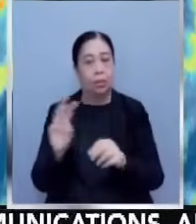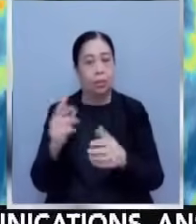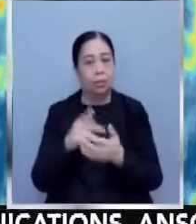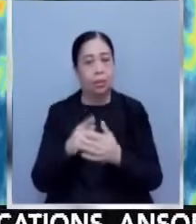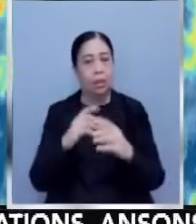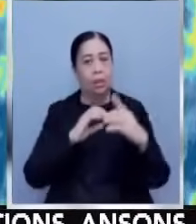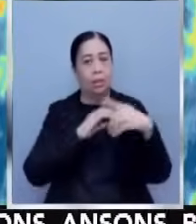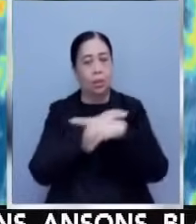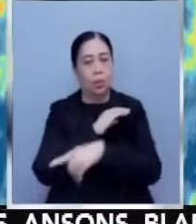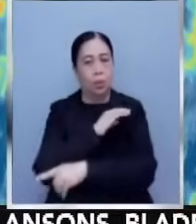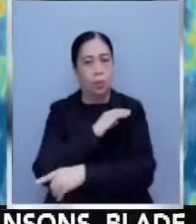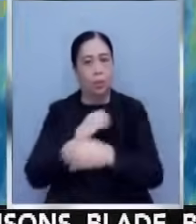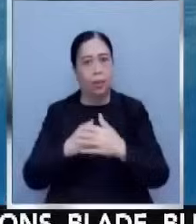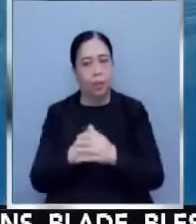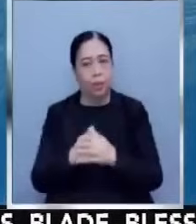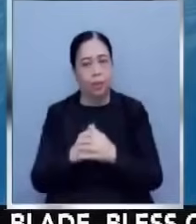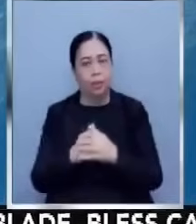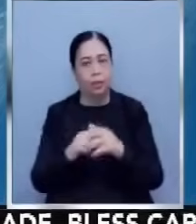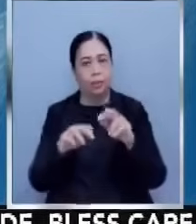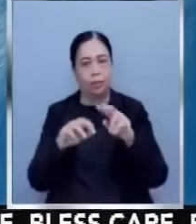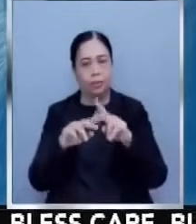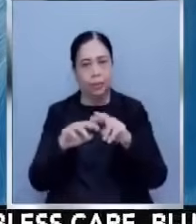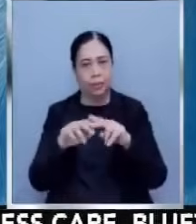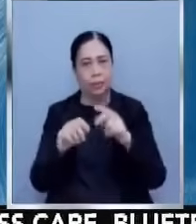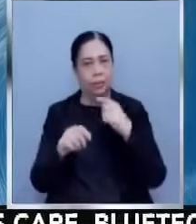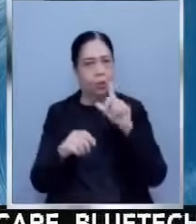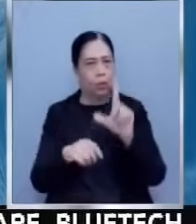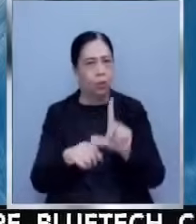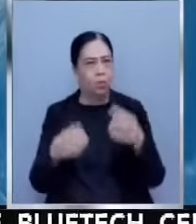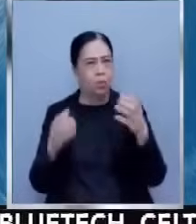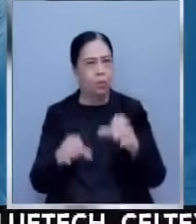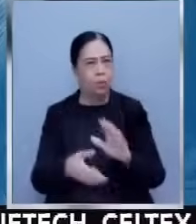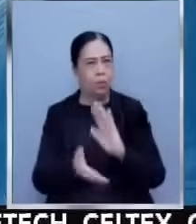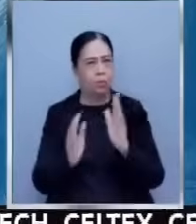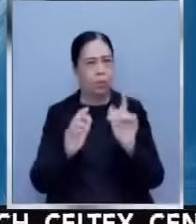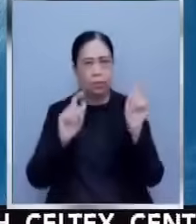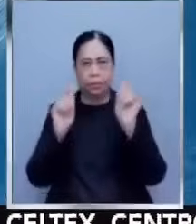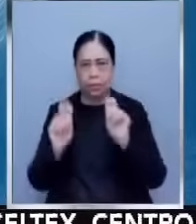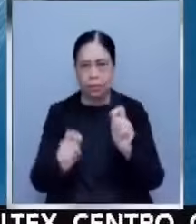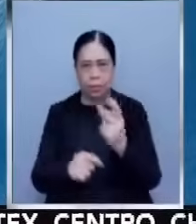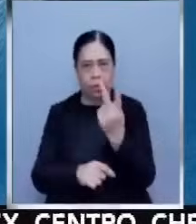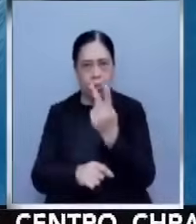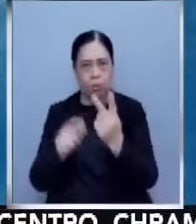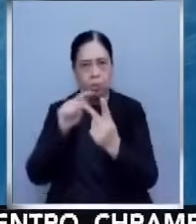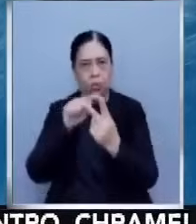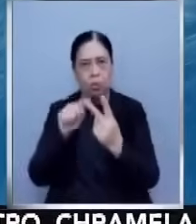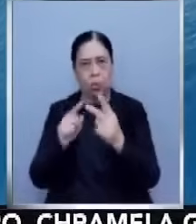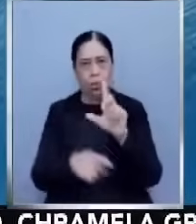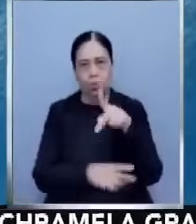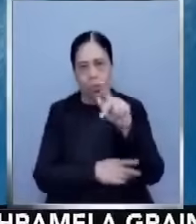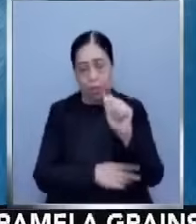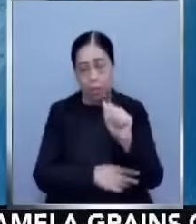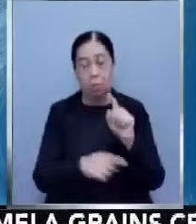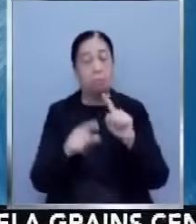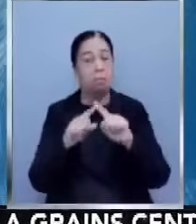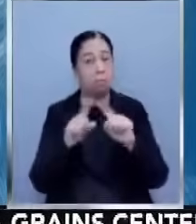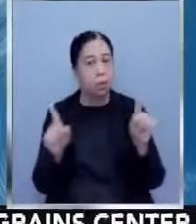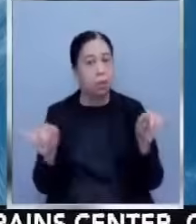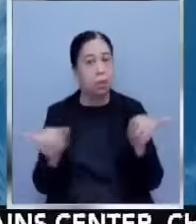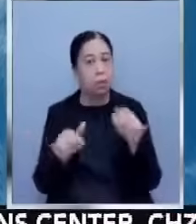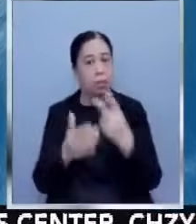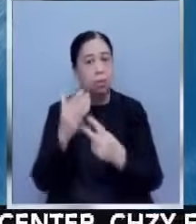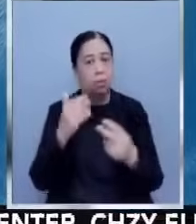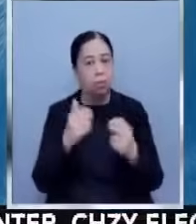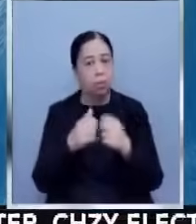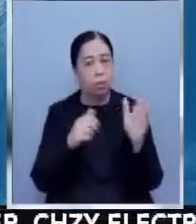City. Sabi ng PAGASA, mababa sa ngayon ang tsansa na maging bagyo itong dalawang low-pressure area. Pero pareho po nitong